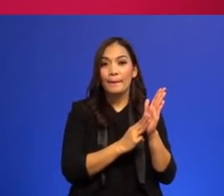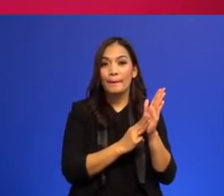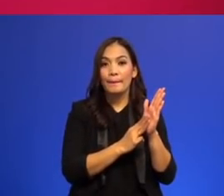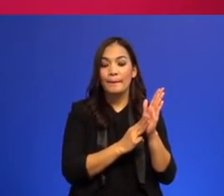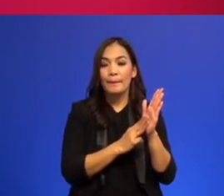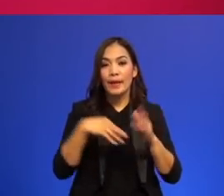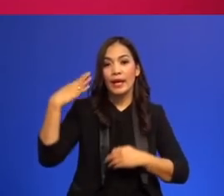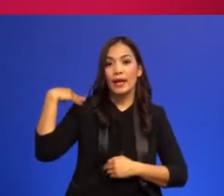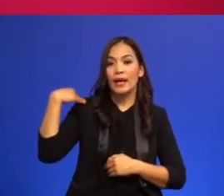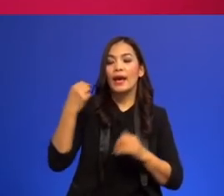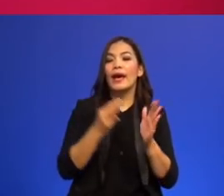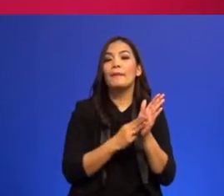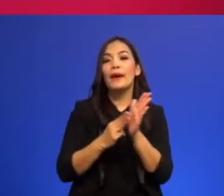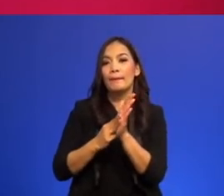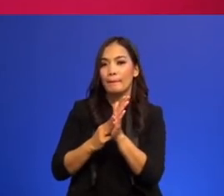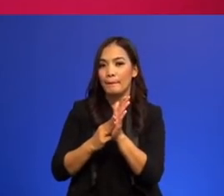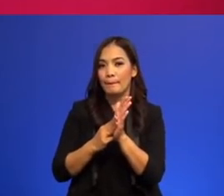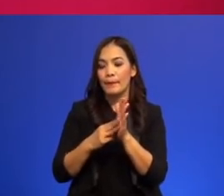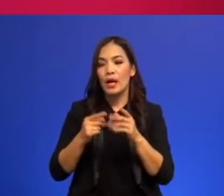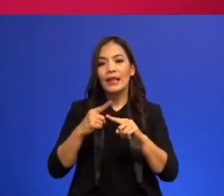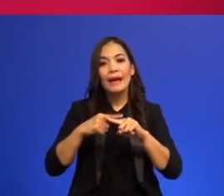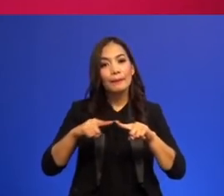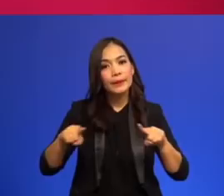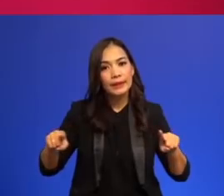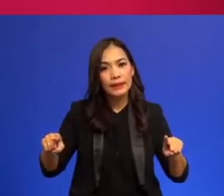dia punya gelar MM gitu. Tapi